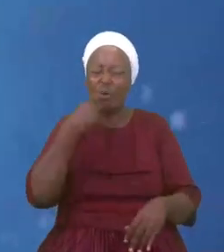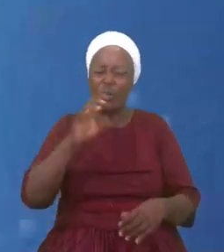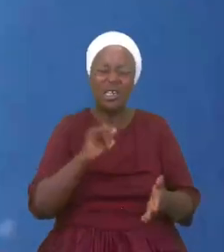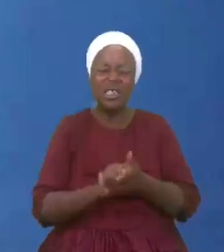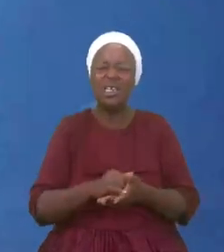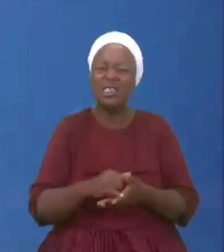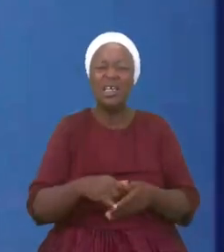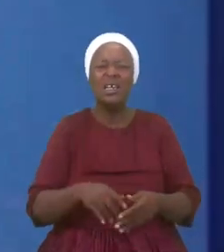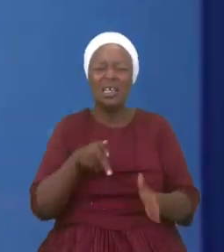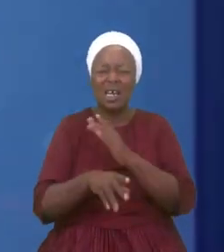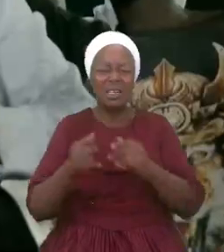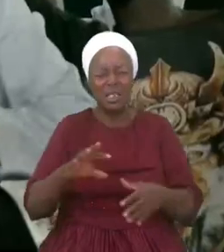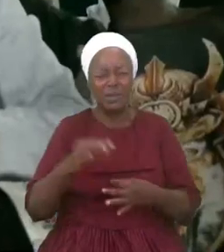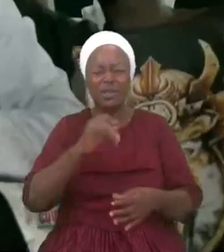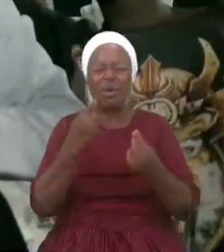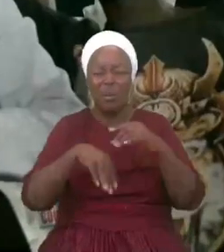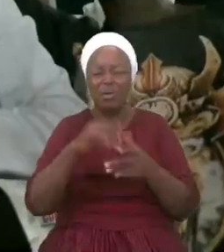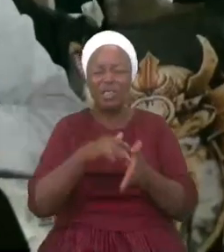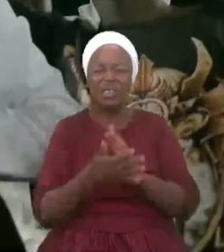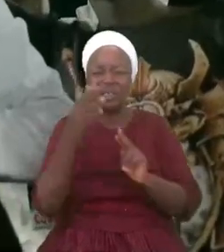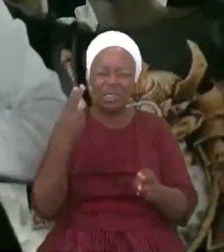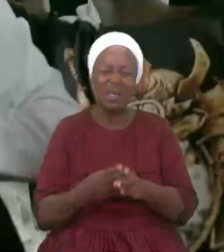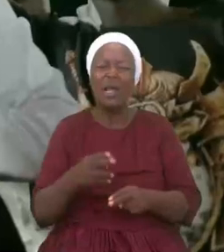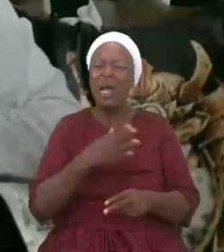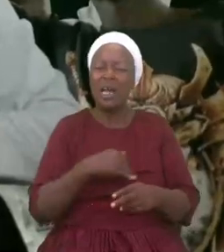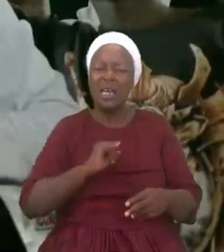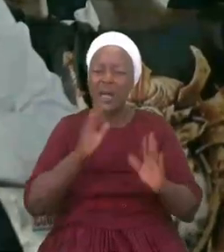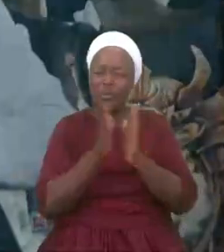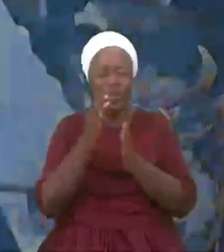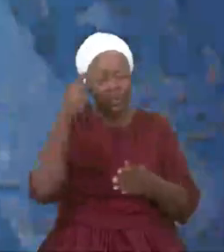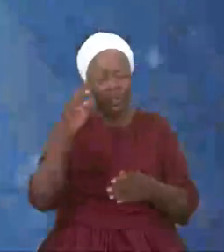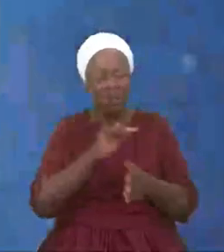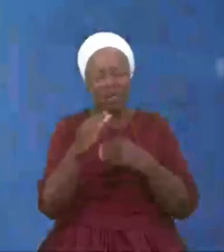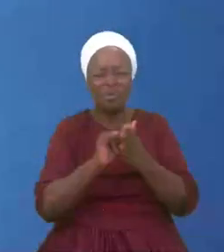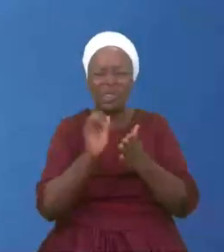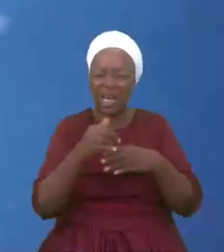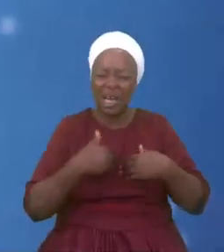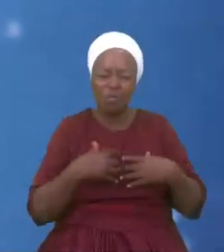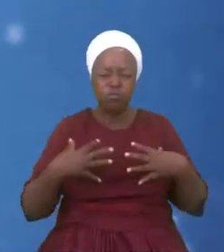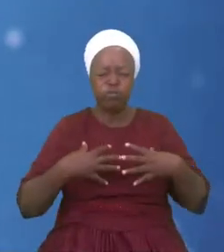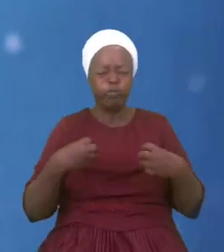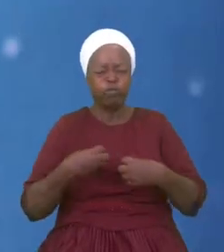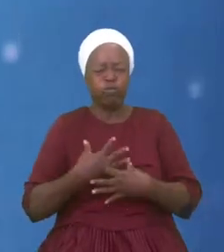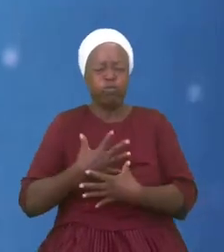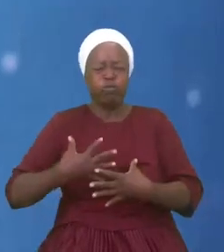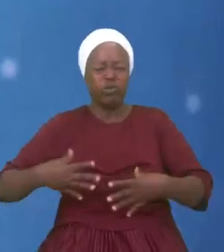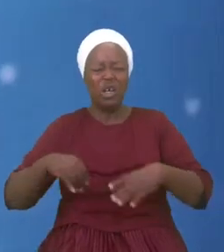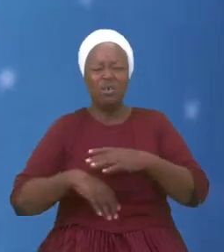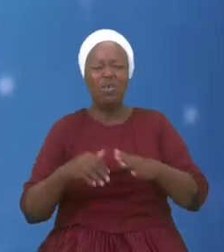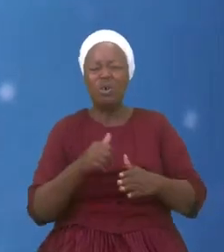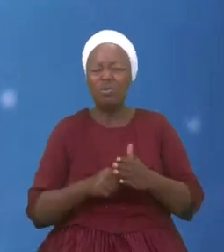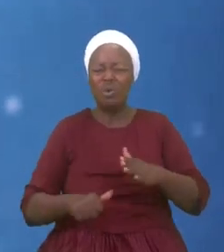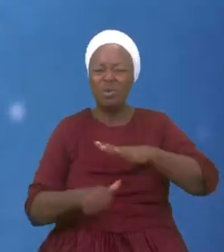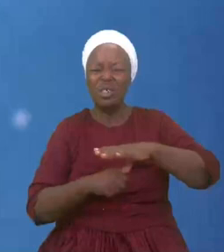et l'esprit qui vous dit de mourir je commande à la philosophie de sortir de là au nom de Jésus Christ